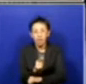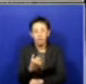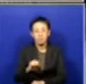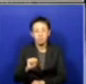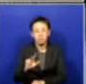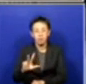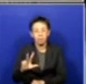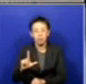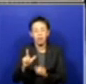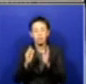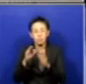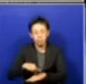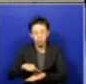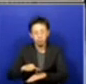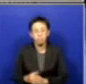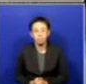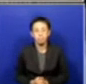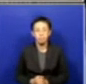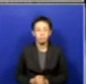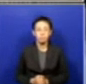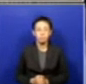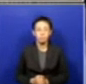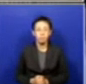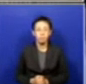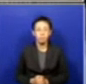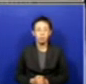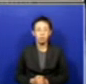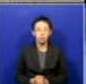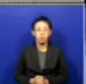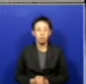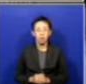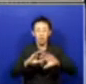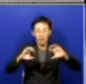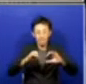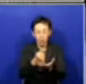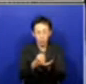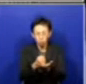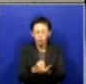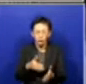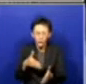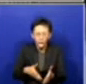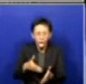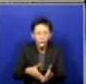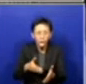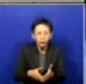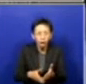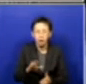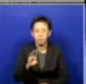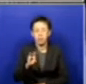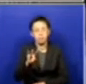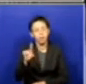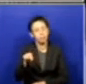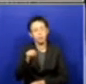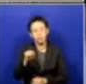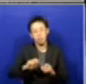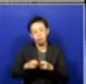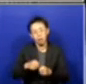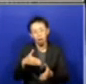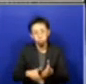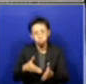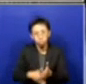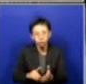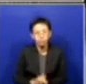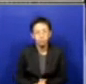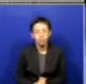ราและมีผู้ที่เข้าไม่ถึงมาตรการการเยียวยาของรัฐบาลถึง 88% และเข้าไม่ถึงเงินทุน